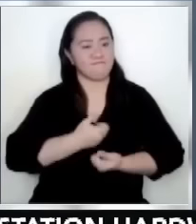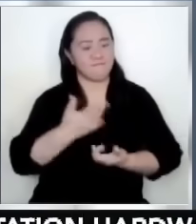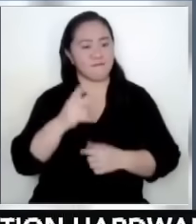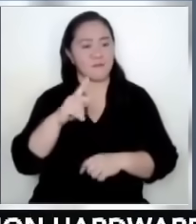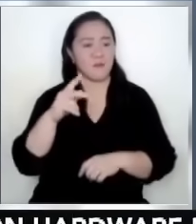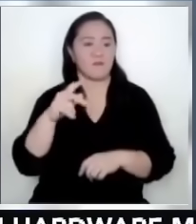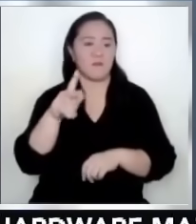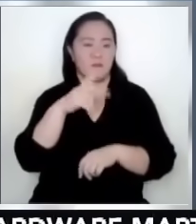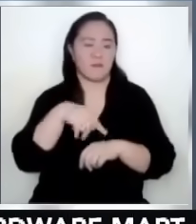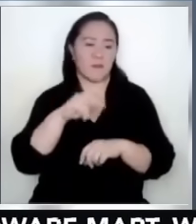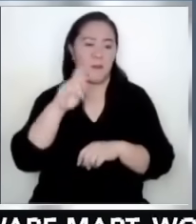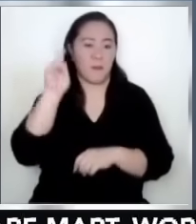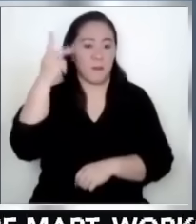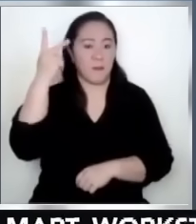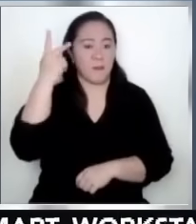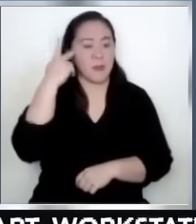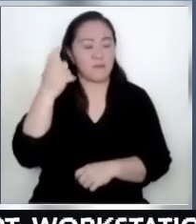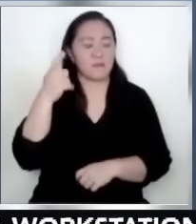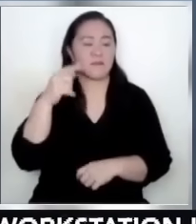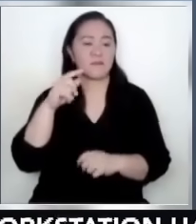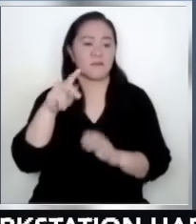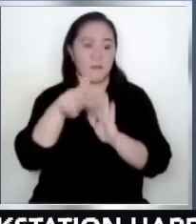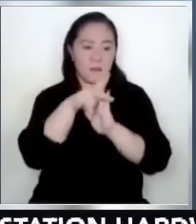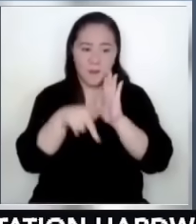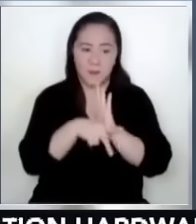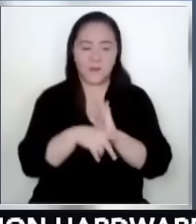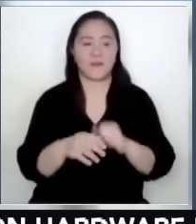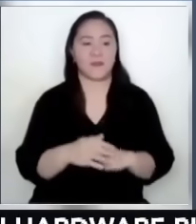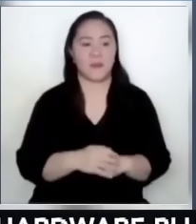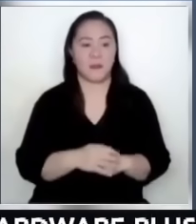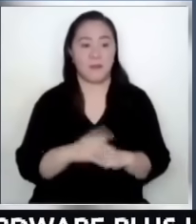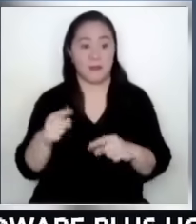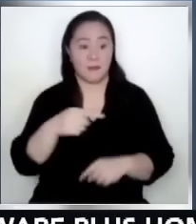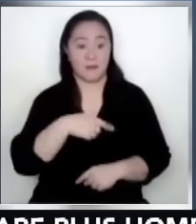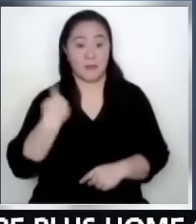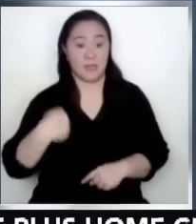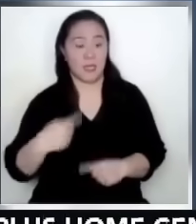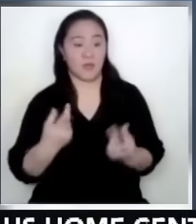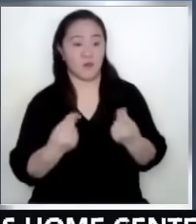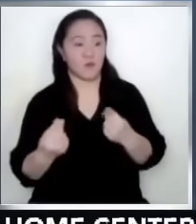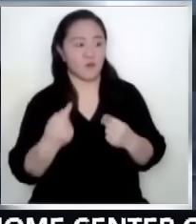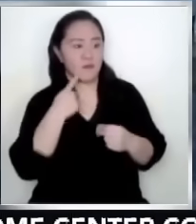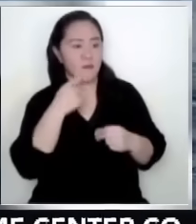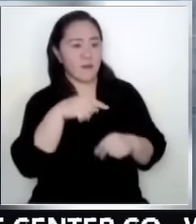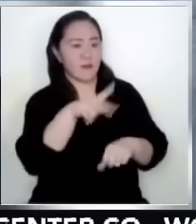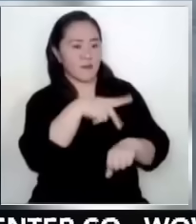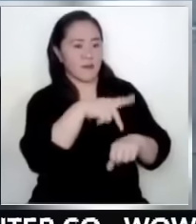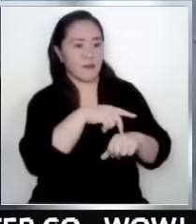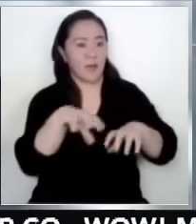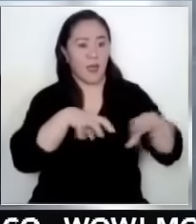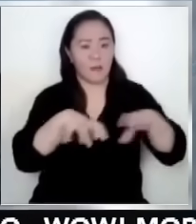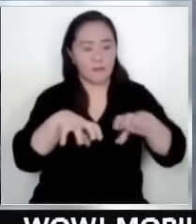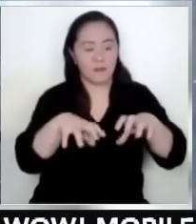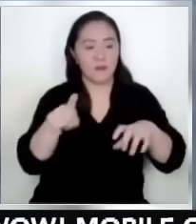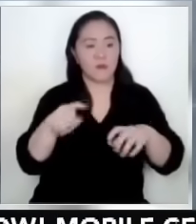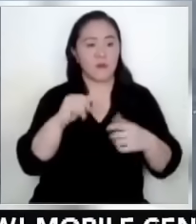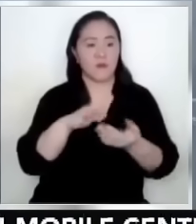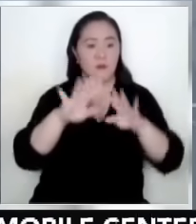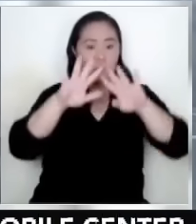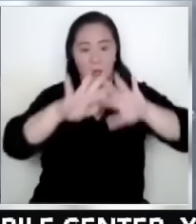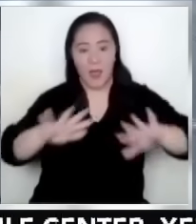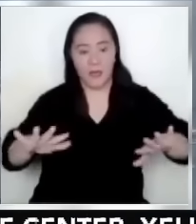Posibleng inaalala din ng China ang magiging epekto ng aksyon ng Pilipinas sa iba pang miyembro ng ASEAN na may mga EEZ din